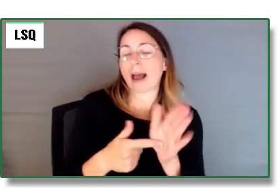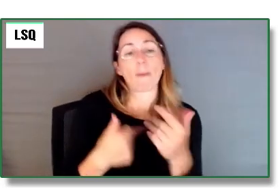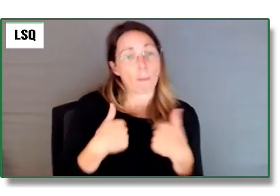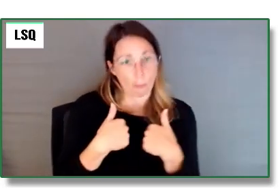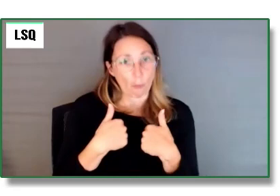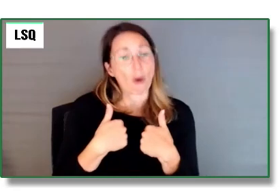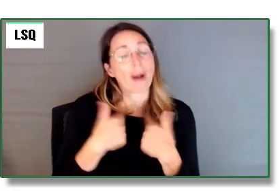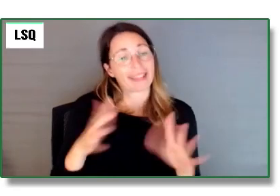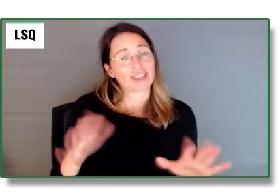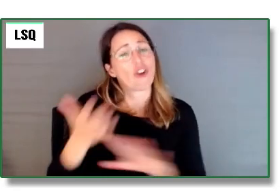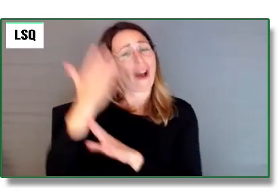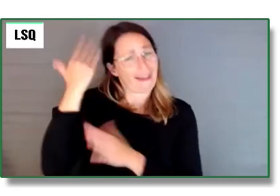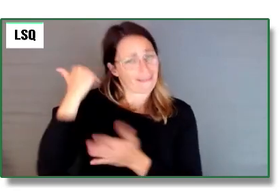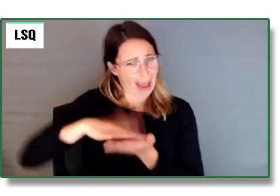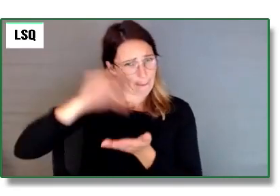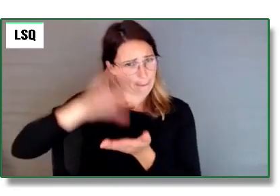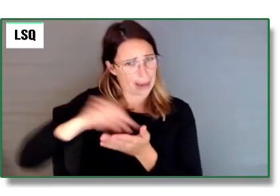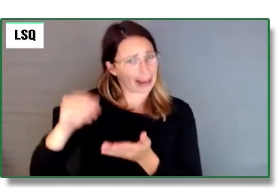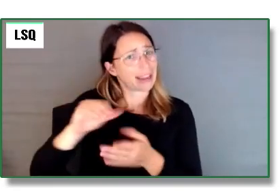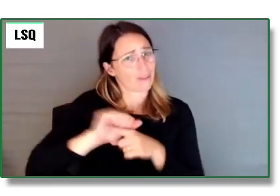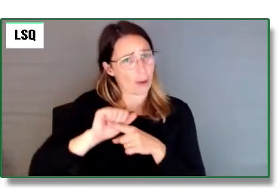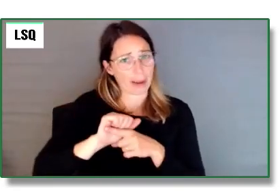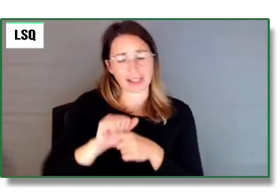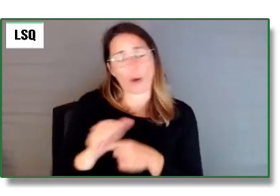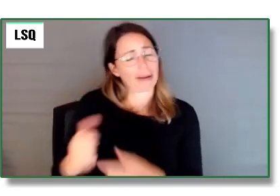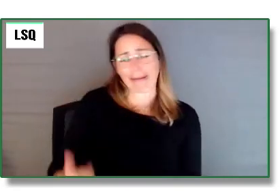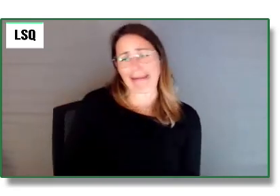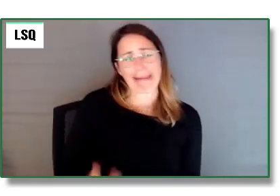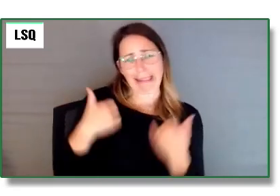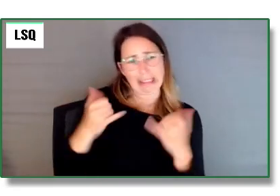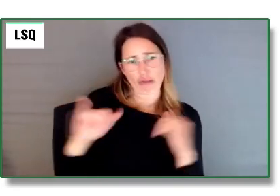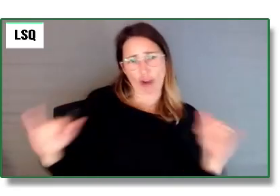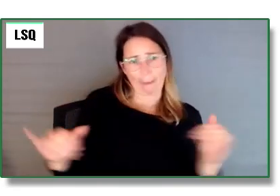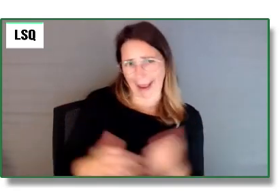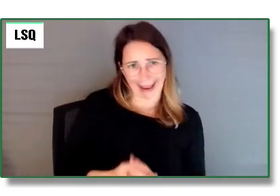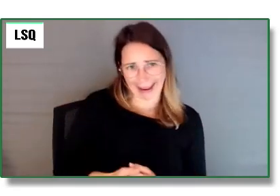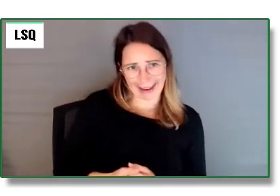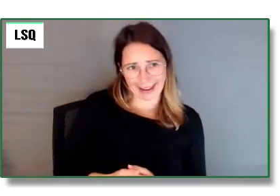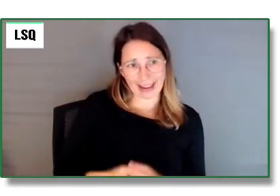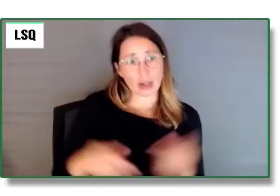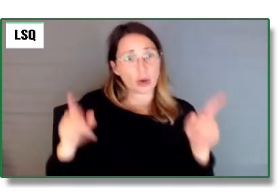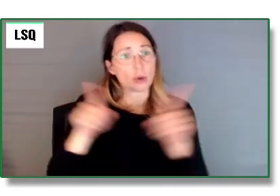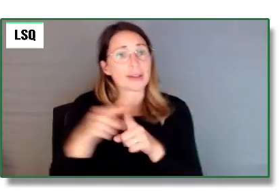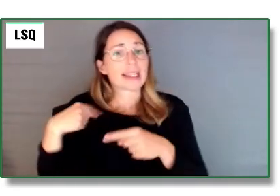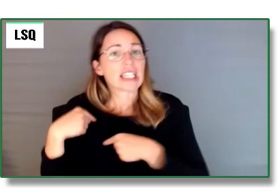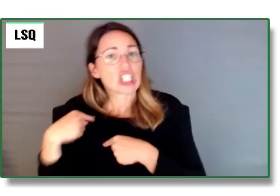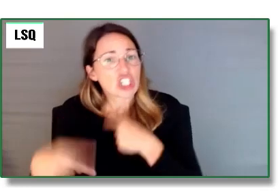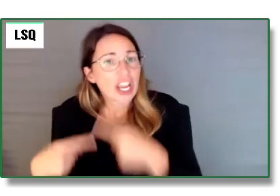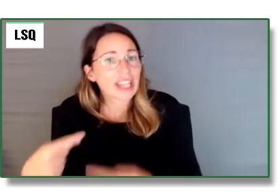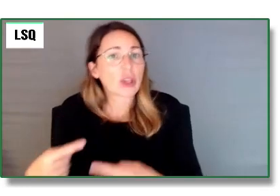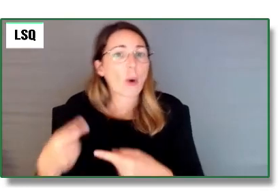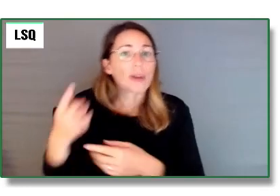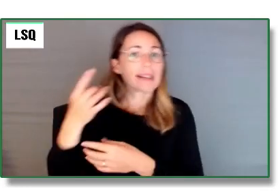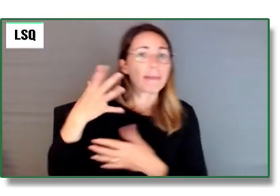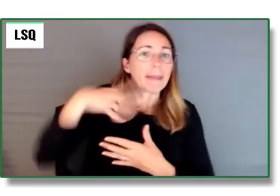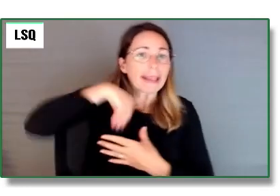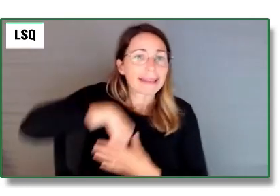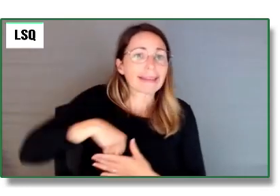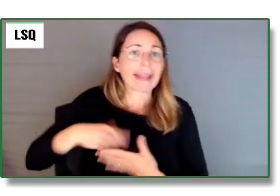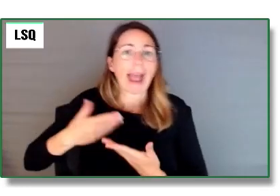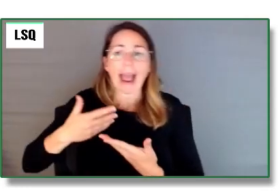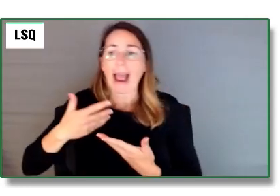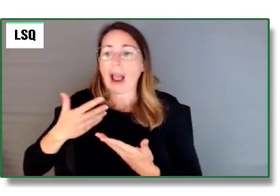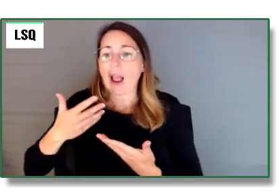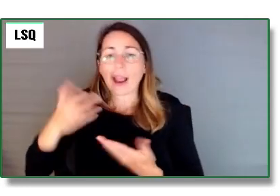telle chose n'existe pas, ni sur le plan génotypique, phénotypique ou l'expérience vécue. La conception universelle est aussi très